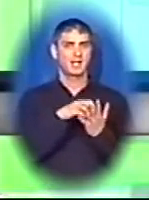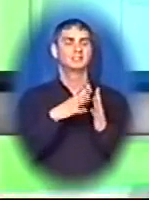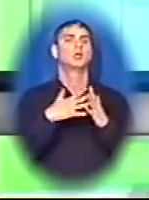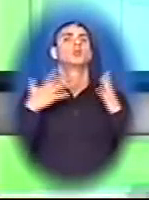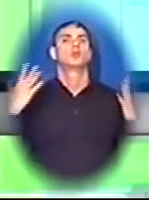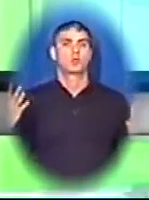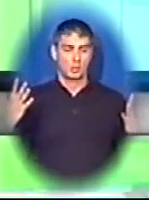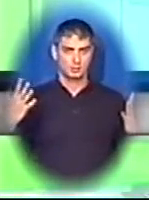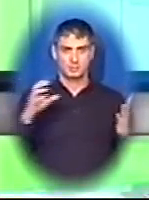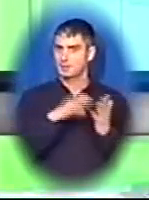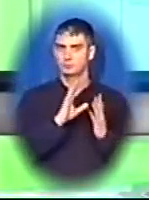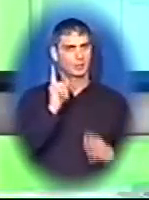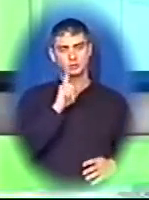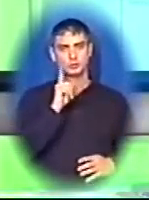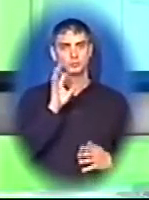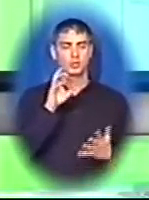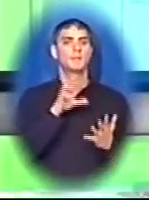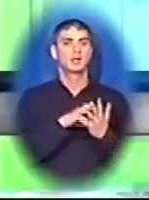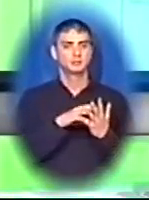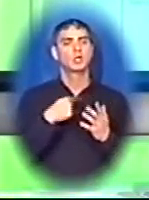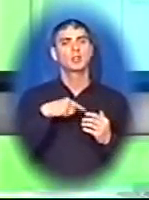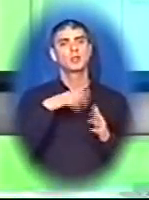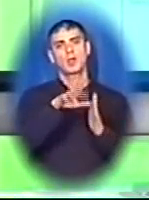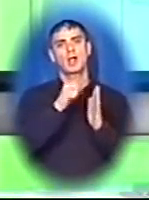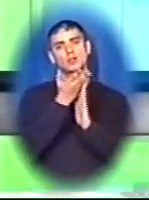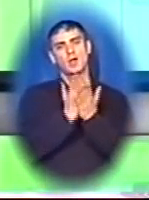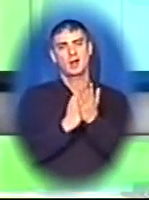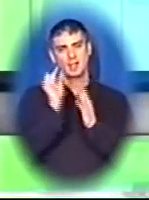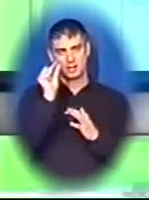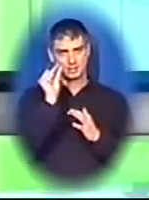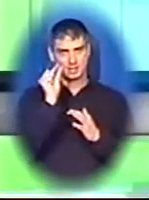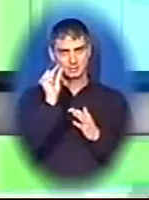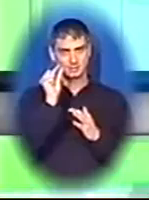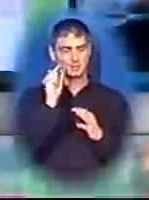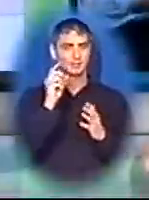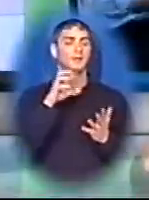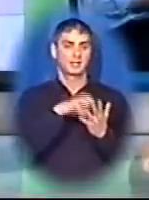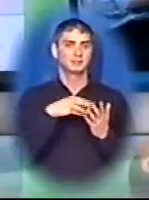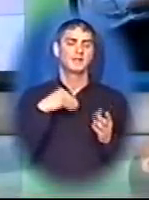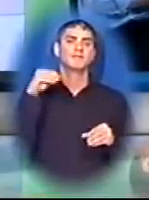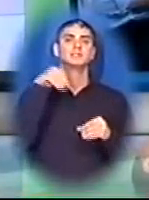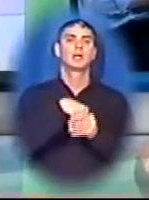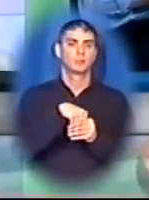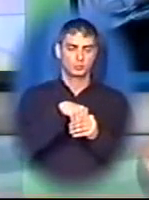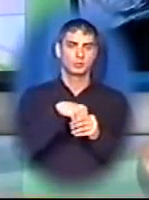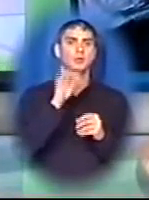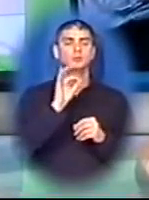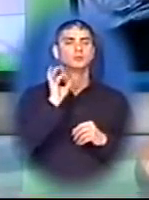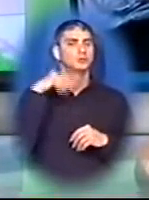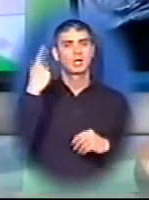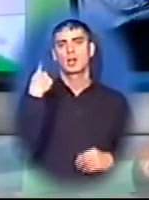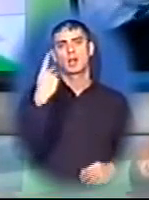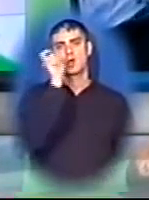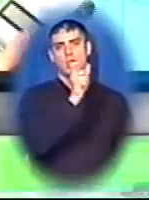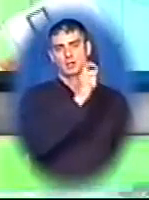גדולות, מרכזיות, בלי שמות של מרכזיות, אנחנו לקחנו חלק קטן כן מהמרכזייה ושמנו אותו למעשה כדי שזה יהיה לכל